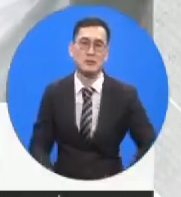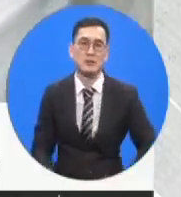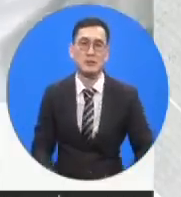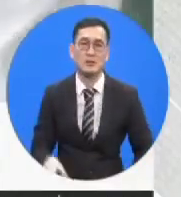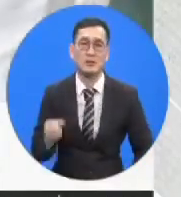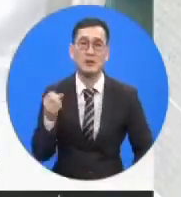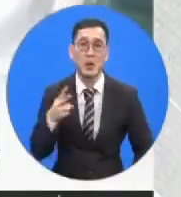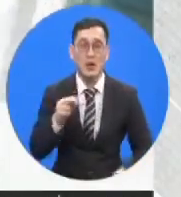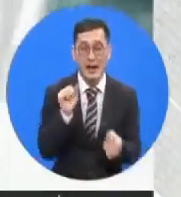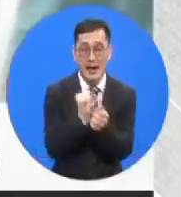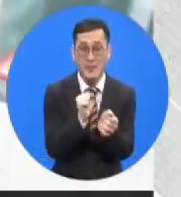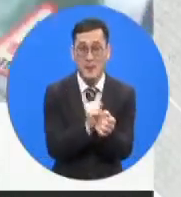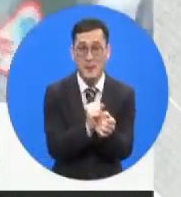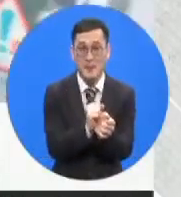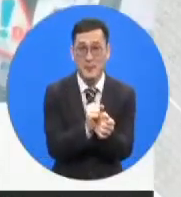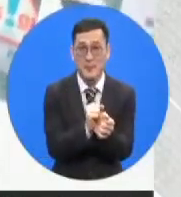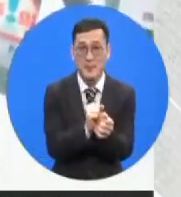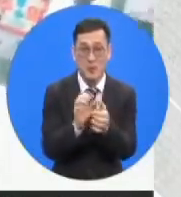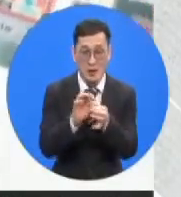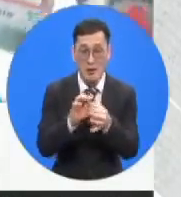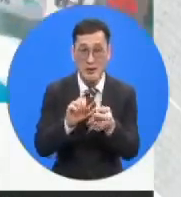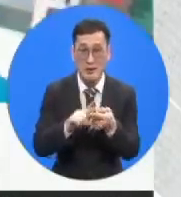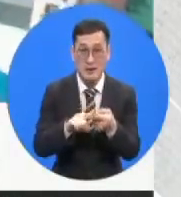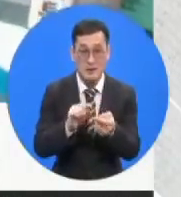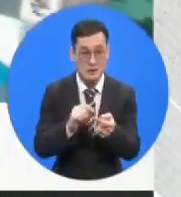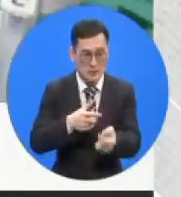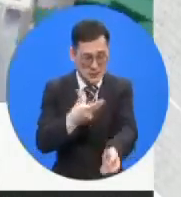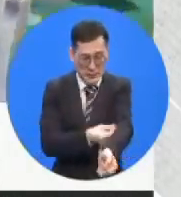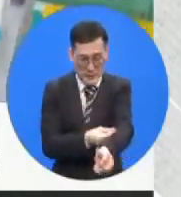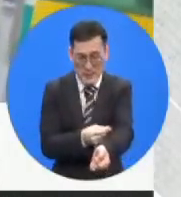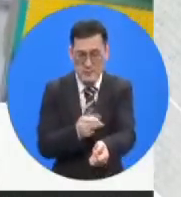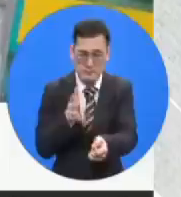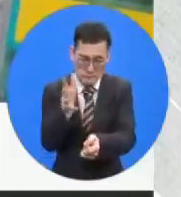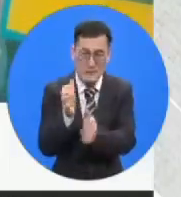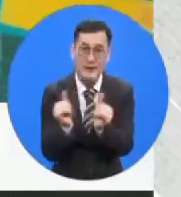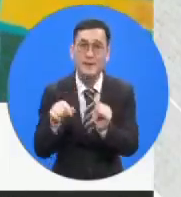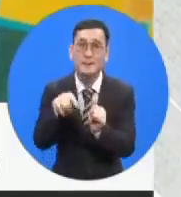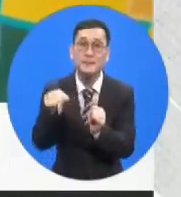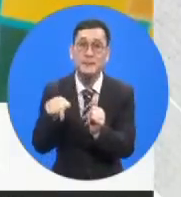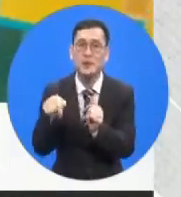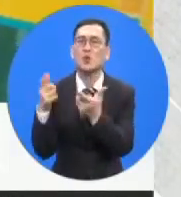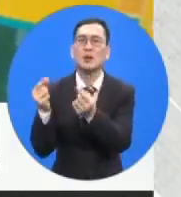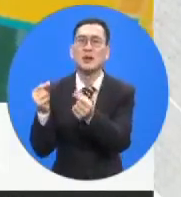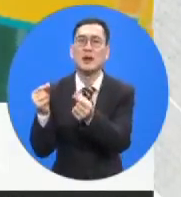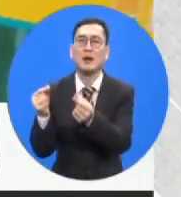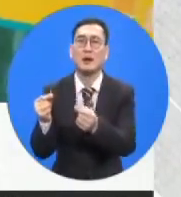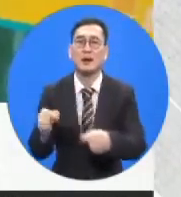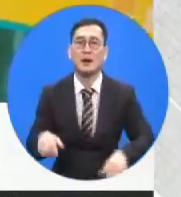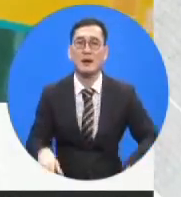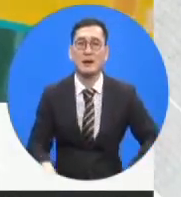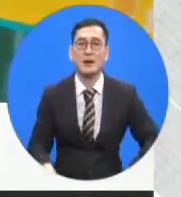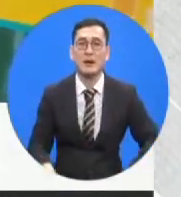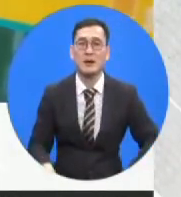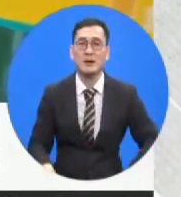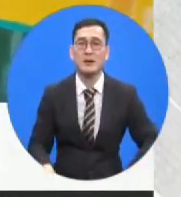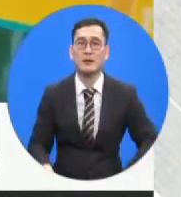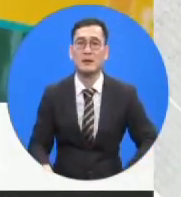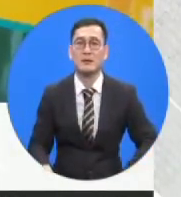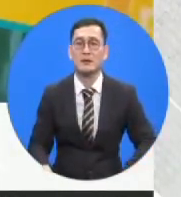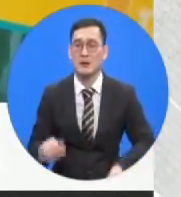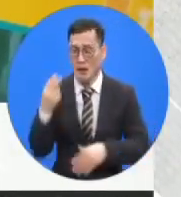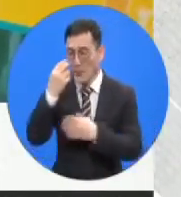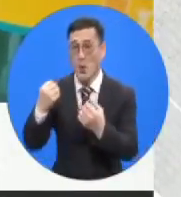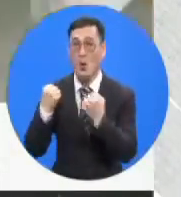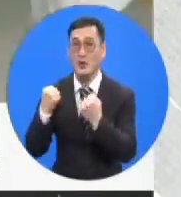전문가가 담당해야 할 예방접종 분야도 역시 마찬가지다. 신종 바이러스를 연구해야 하는 보건연구원 원장은 1년